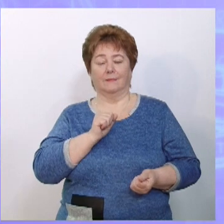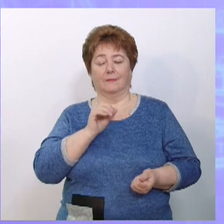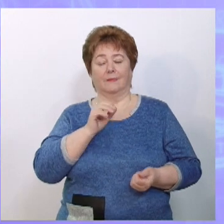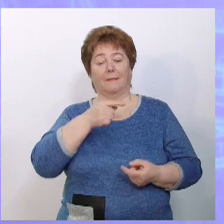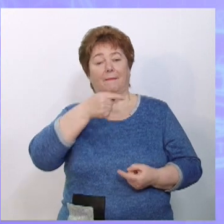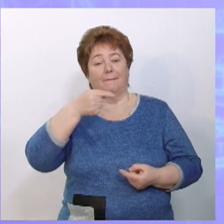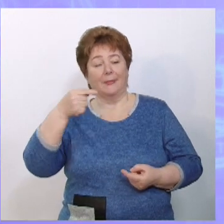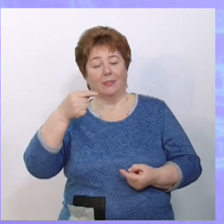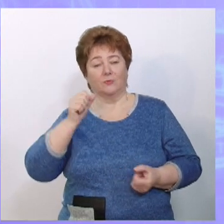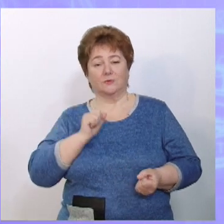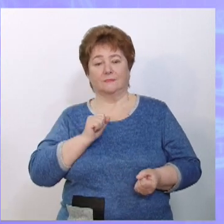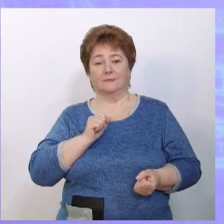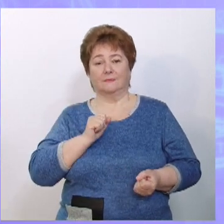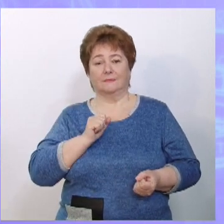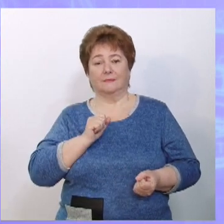5. Минус.